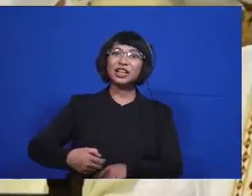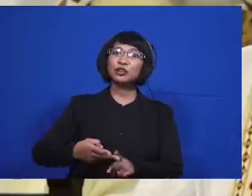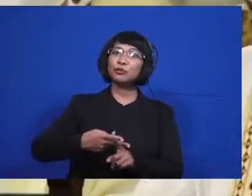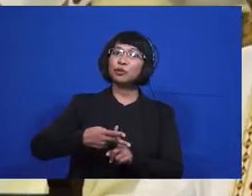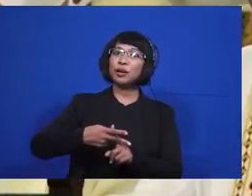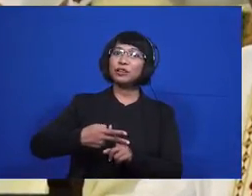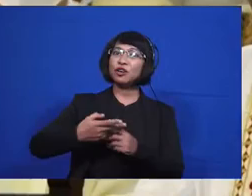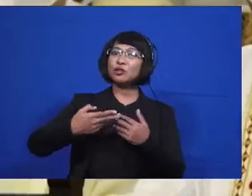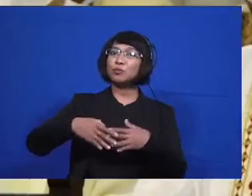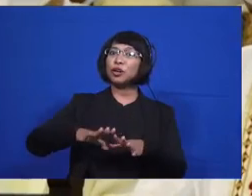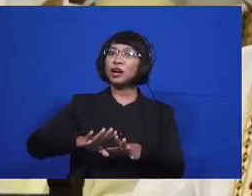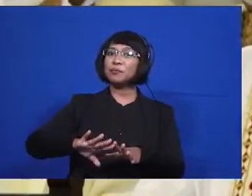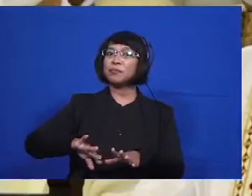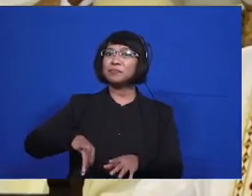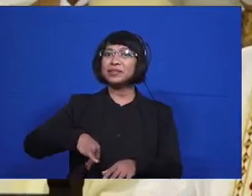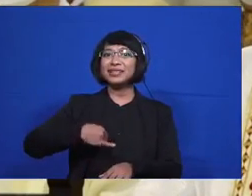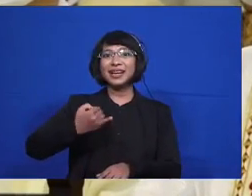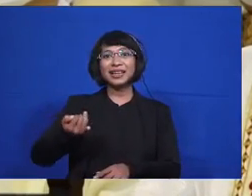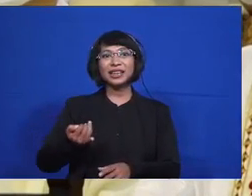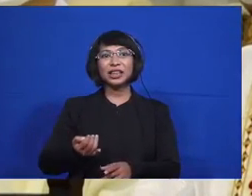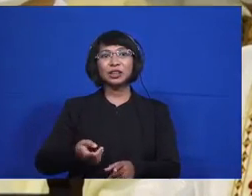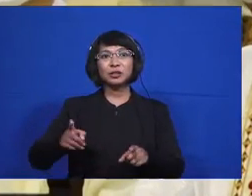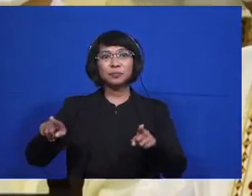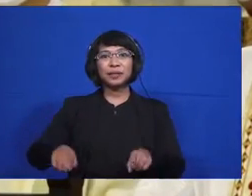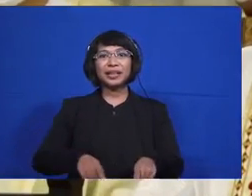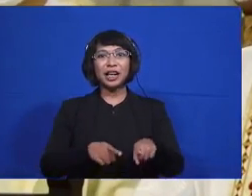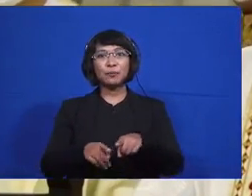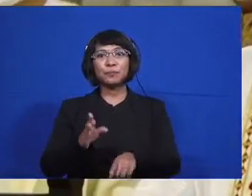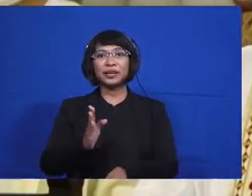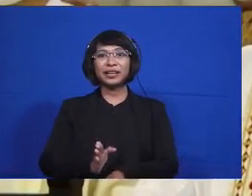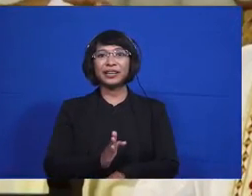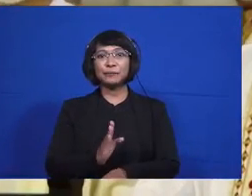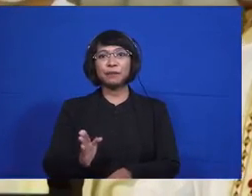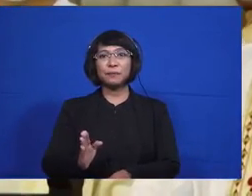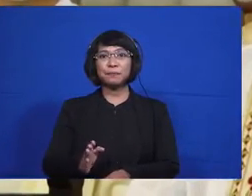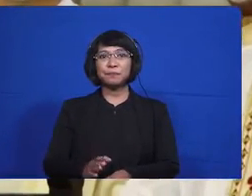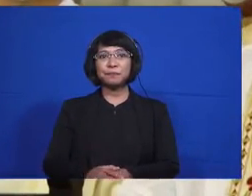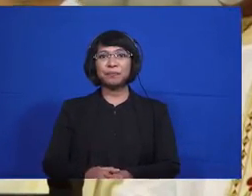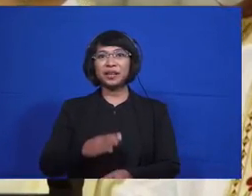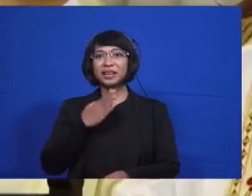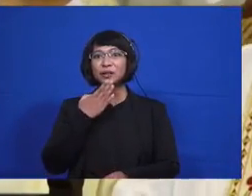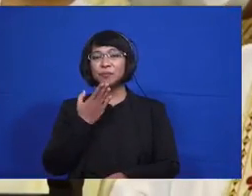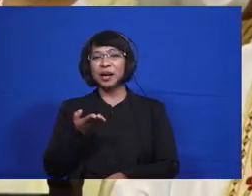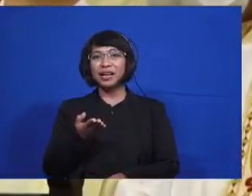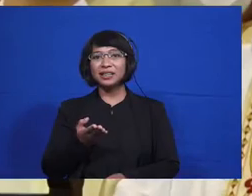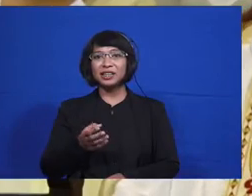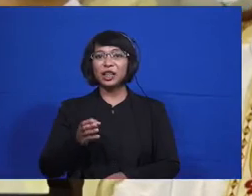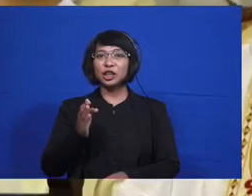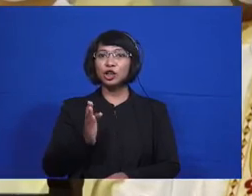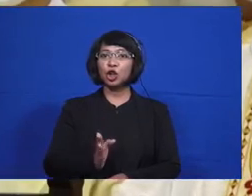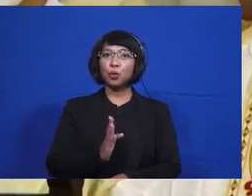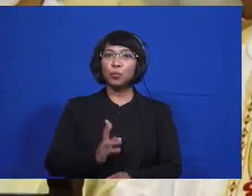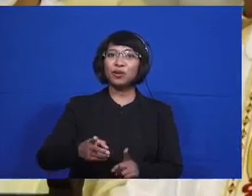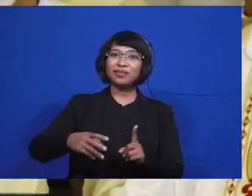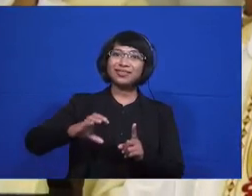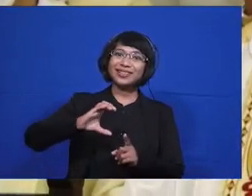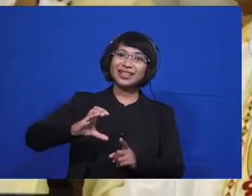semua bisa menjadi perpanjangan Tuhan mendampingi para calon imam kita. Terima kasih pada Romo Kristanto bersama